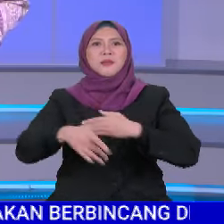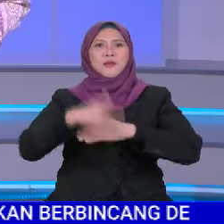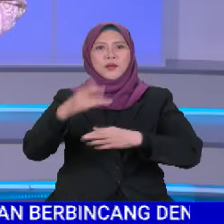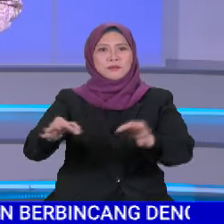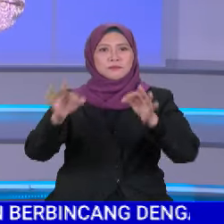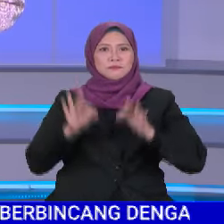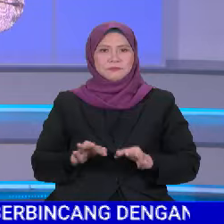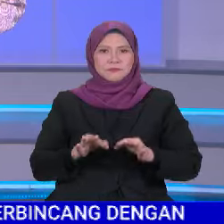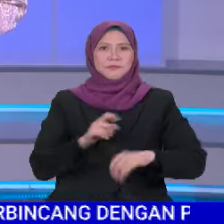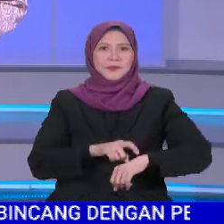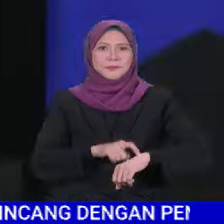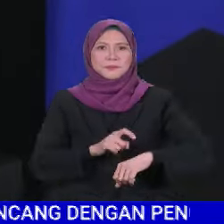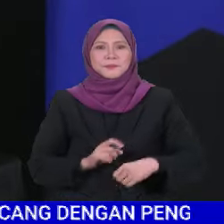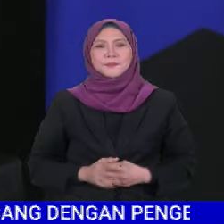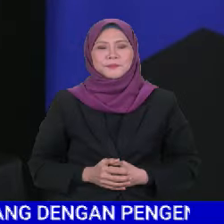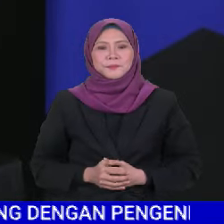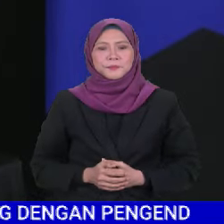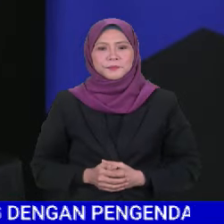awal.